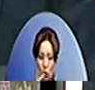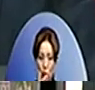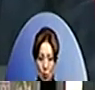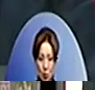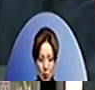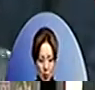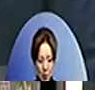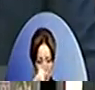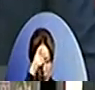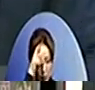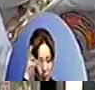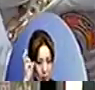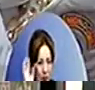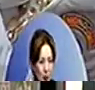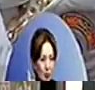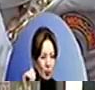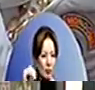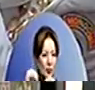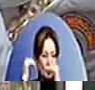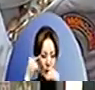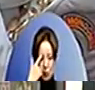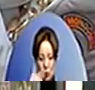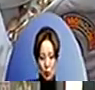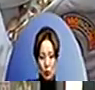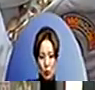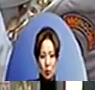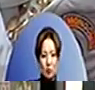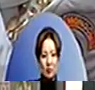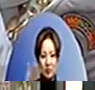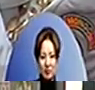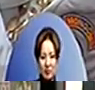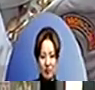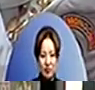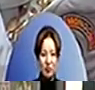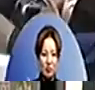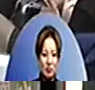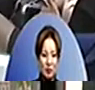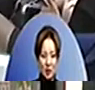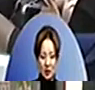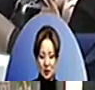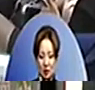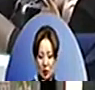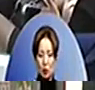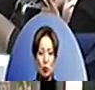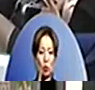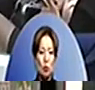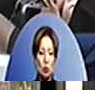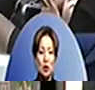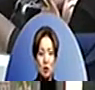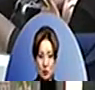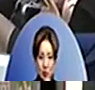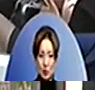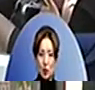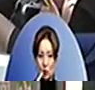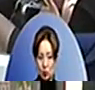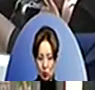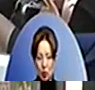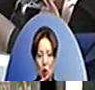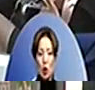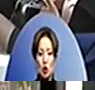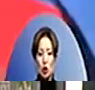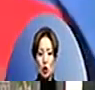хэмжээнд Монгол улсаа тахлах чадварлаг хувьчдыг бэлтгэх шаардлагатай байгааг өнөөдөр олсон чуулганы үеэр ерөнхий сайд Эрдэнэт